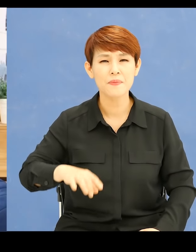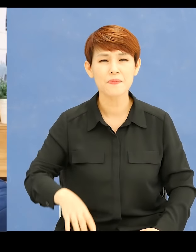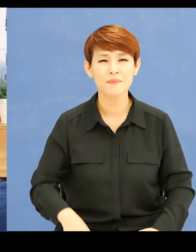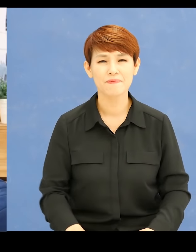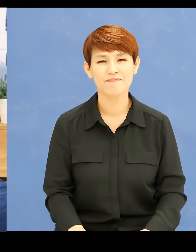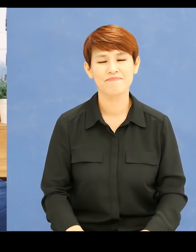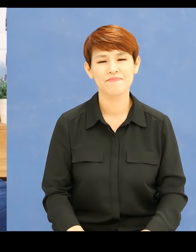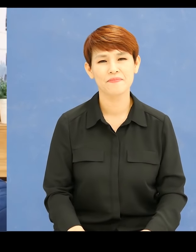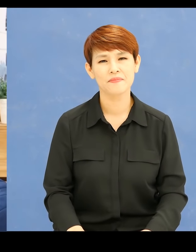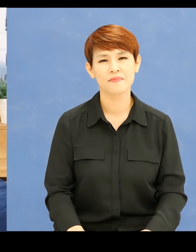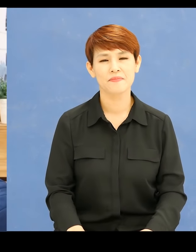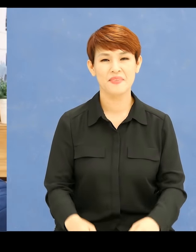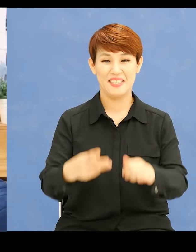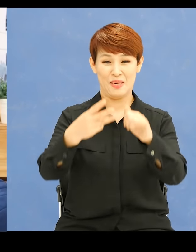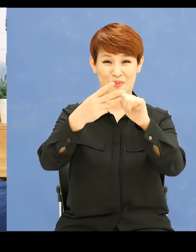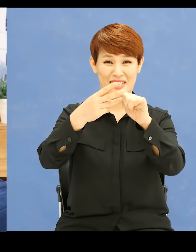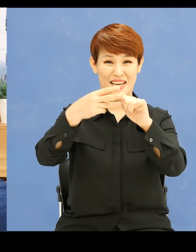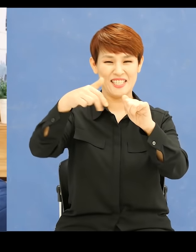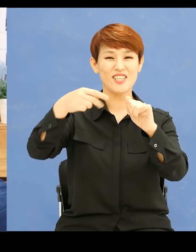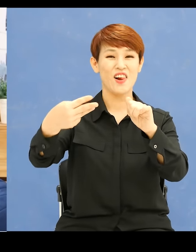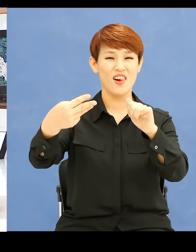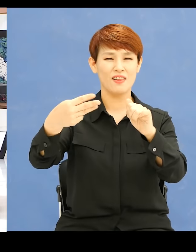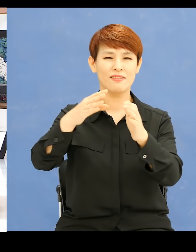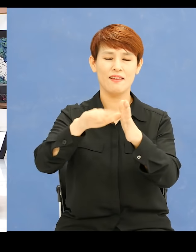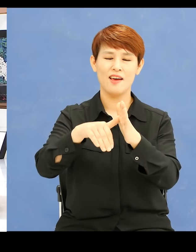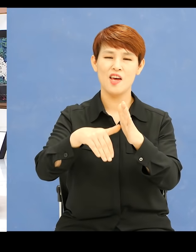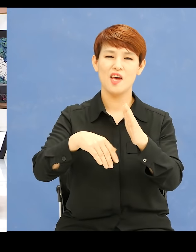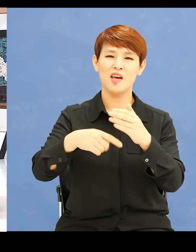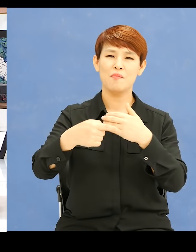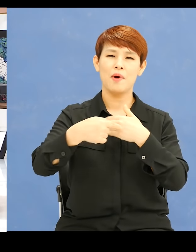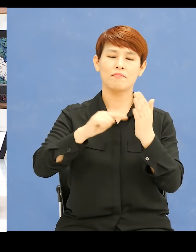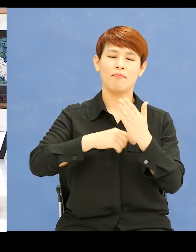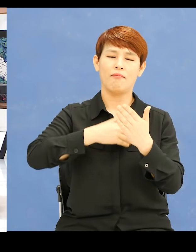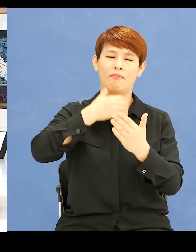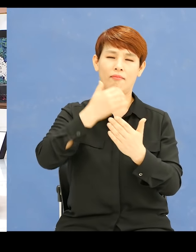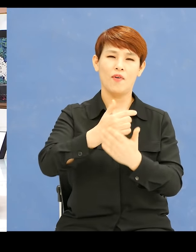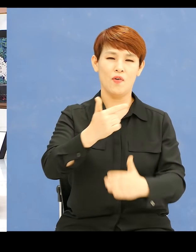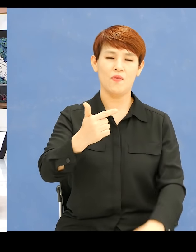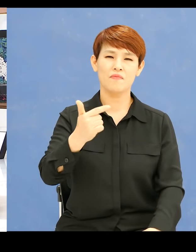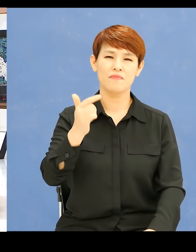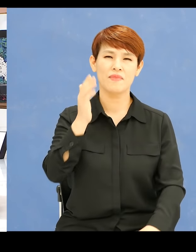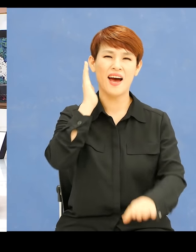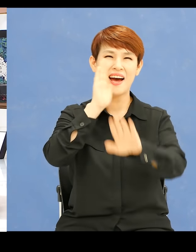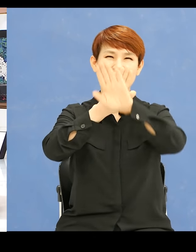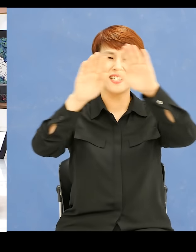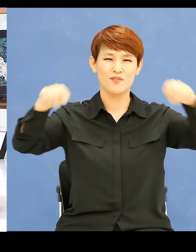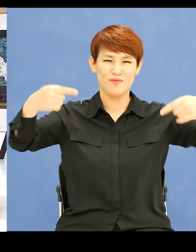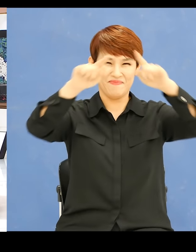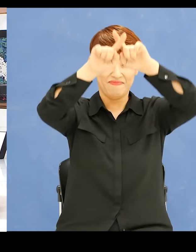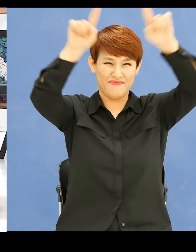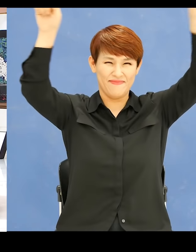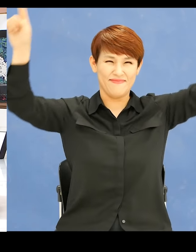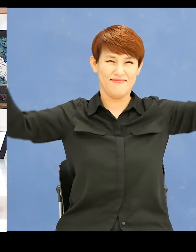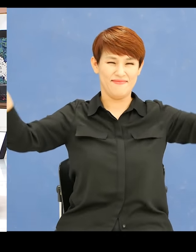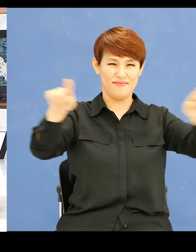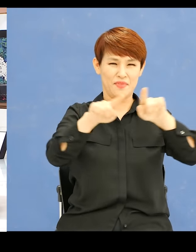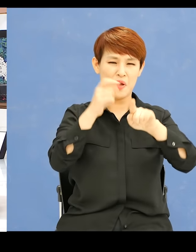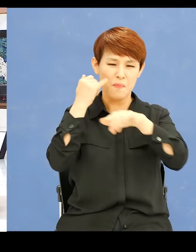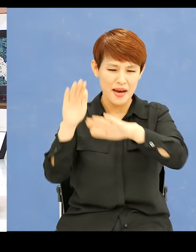아. 그러다가 3절에 네. 저는 3절에 완전히 제 마음에 빼앗긴 거죠. 예, 예. 하늘을 두루마리 삼고